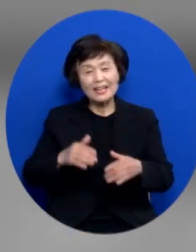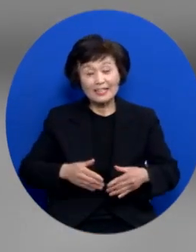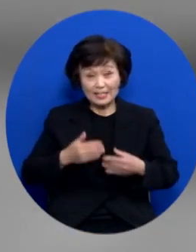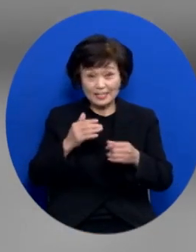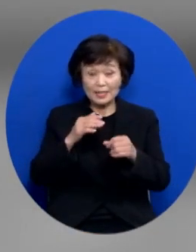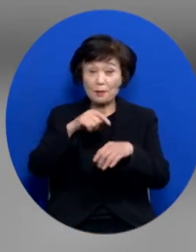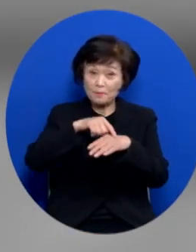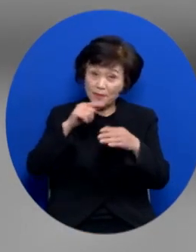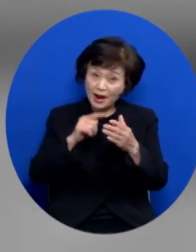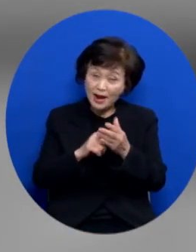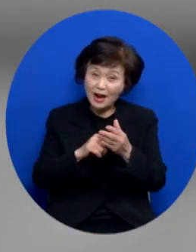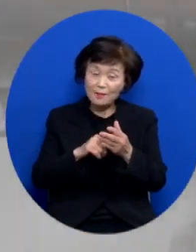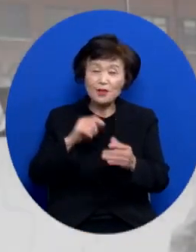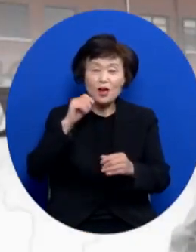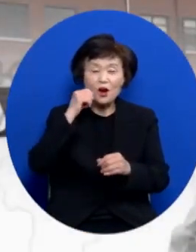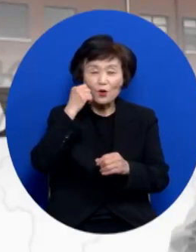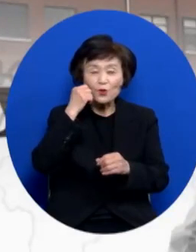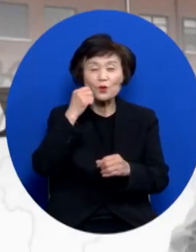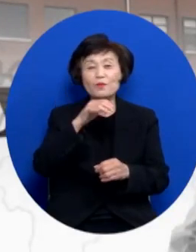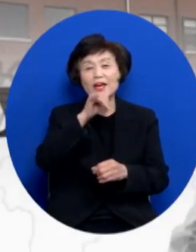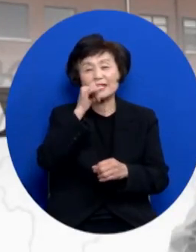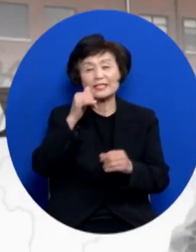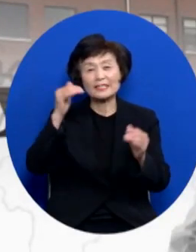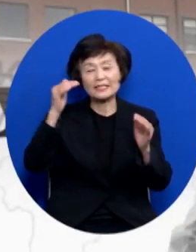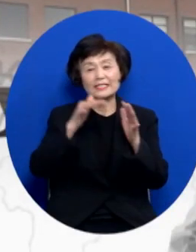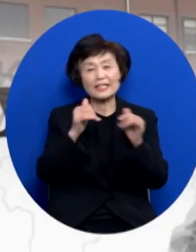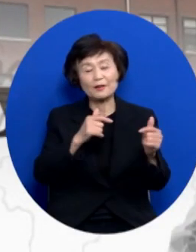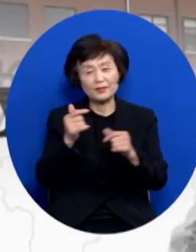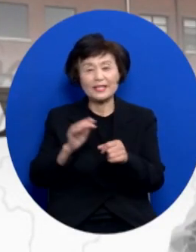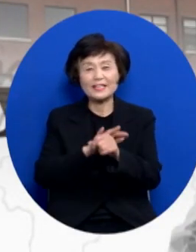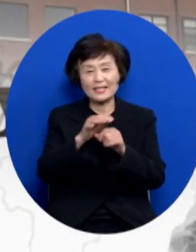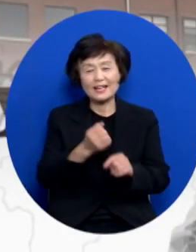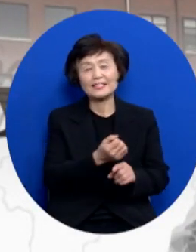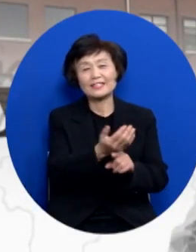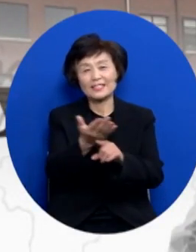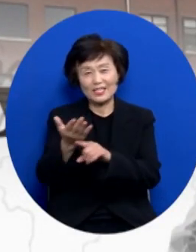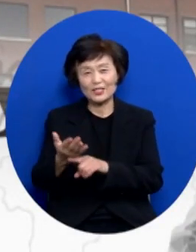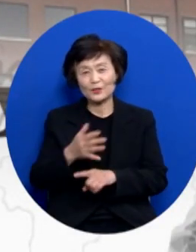시리아 이재민들에게 온기를 전하고 있습니다. CTS 뉴스 이현지입니다.